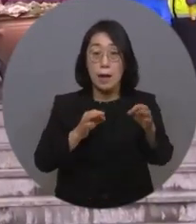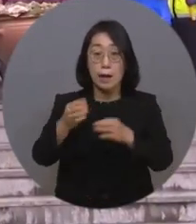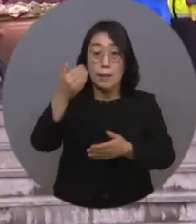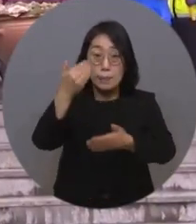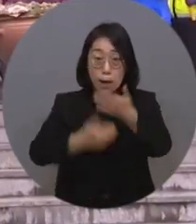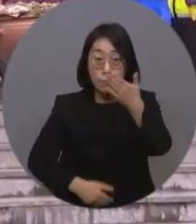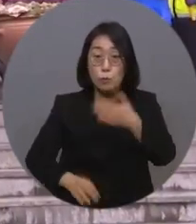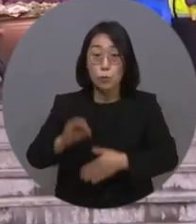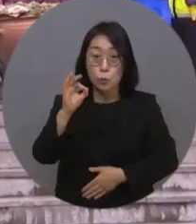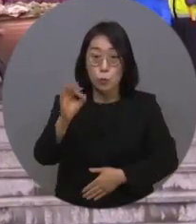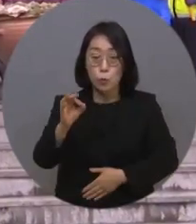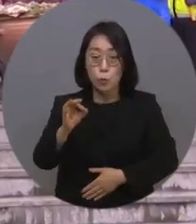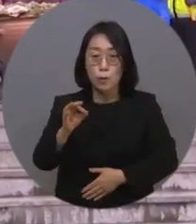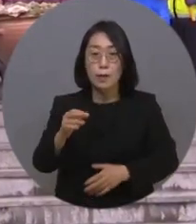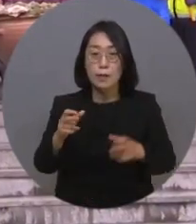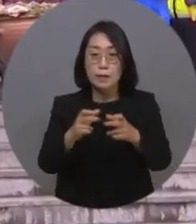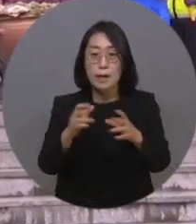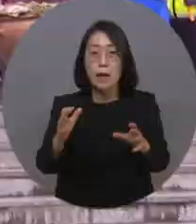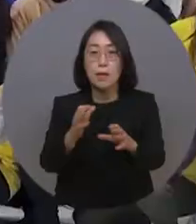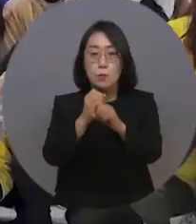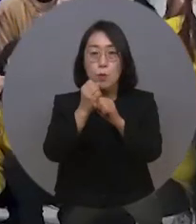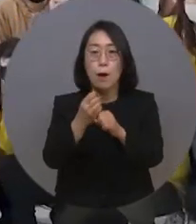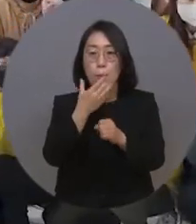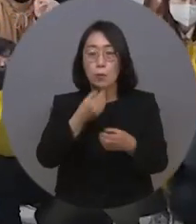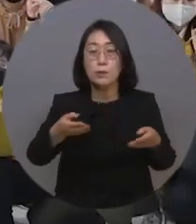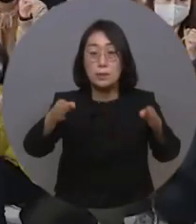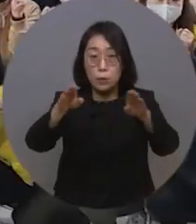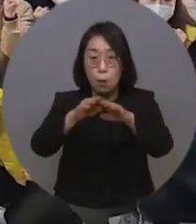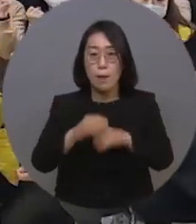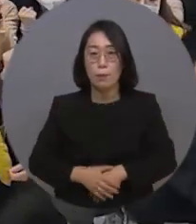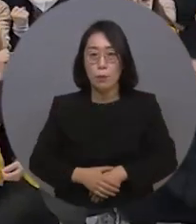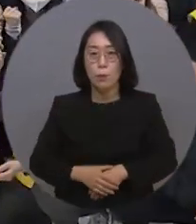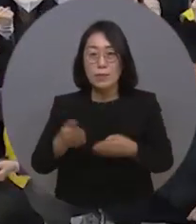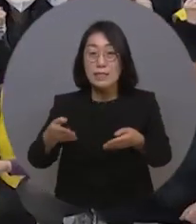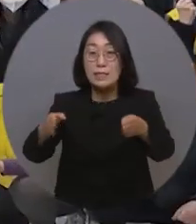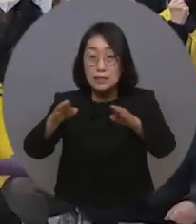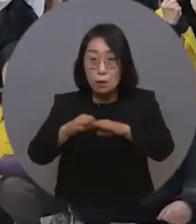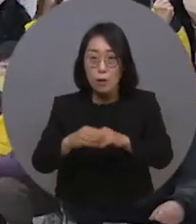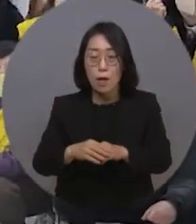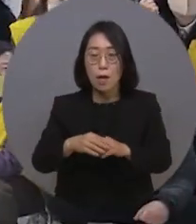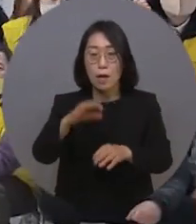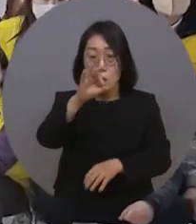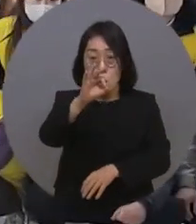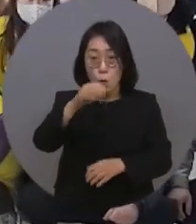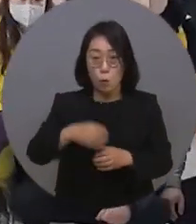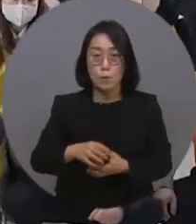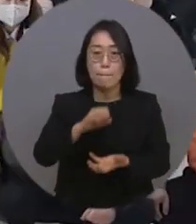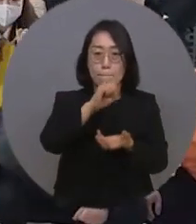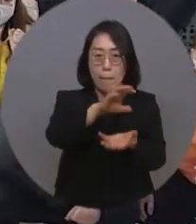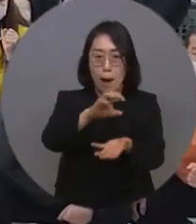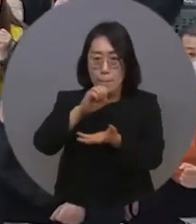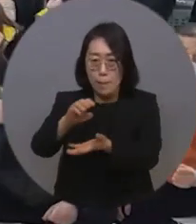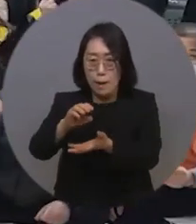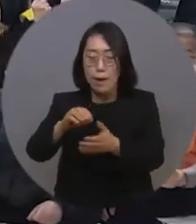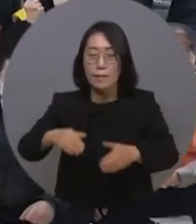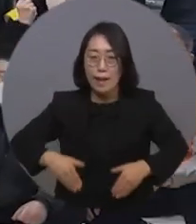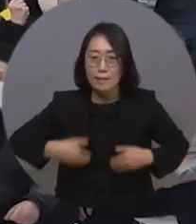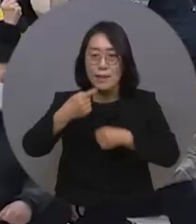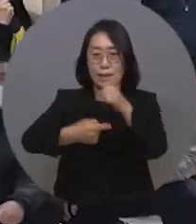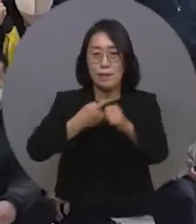남은 기부금을 장애인 종합복지관 아동복지시설 등 10개 기관의 전에 계묘년을 따뜻하게